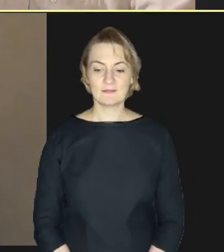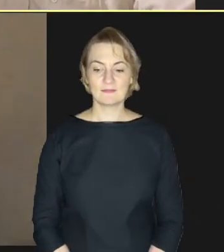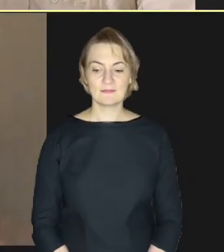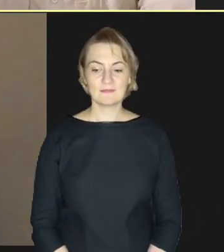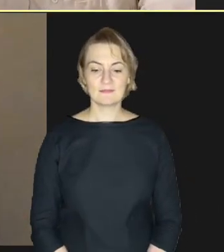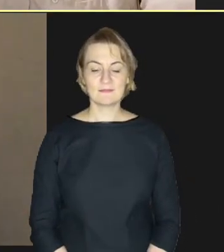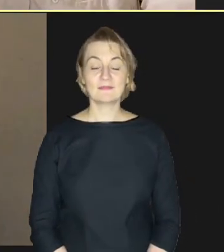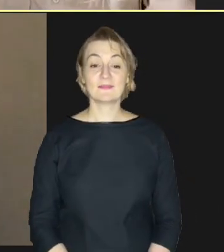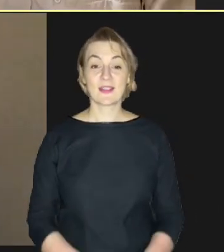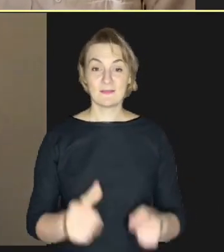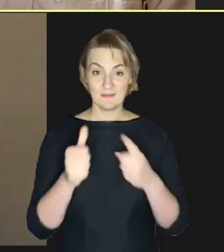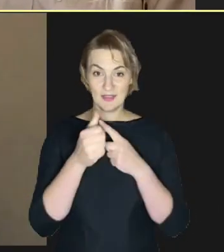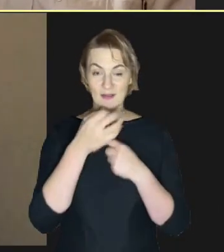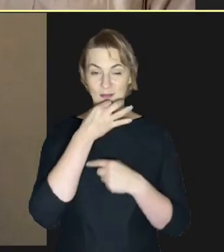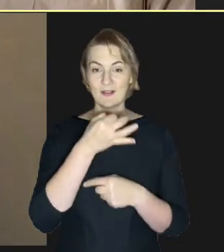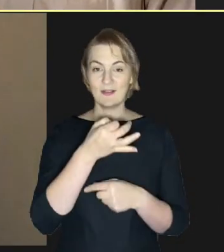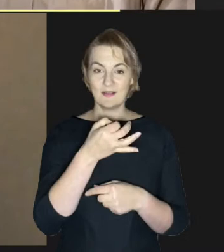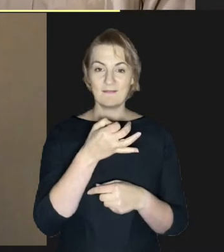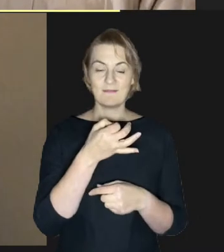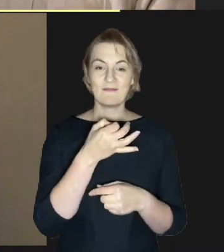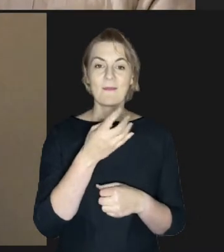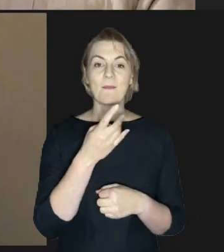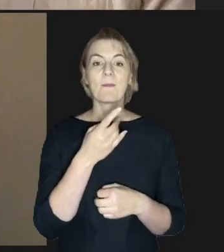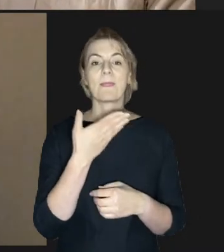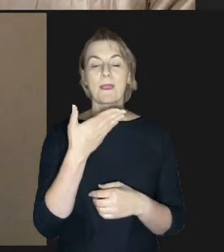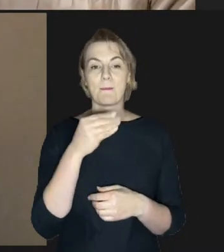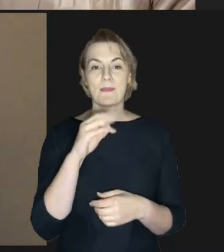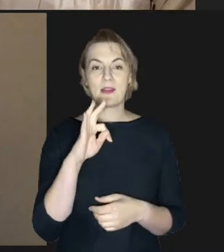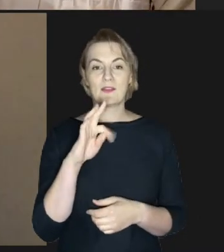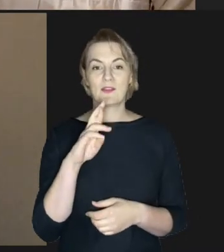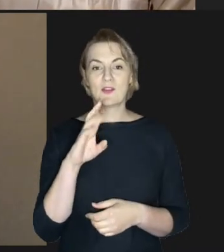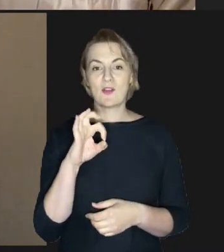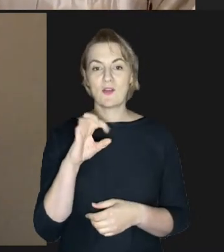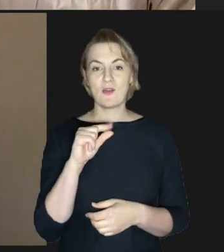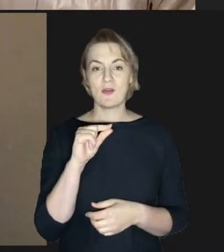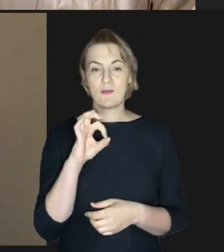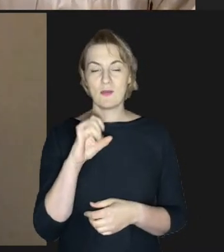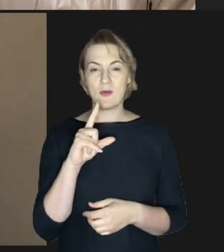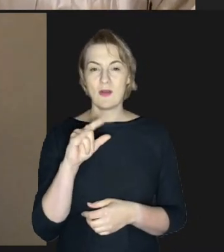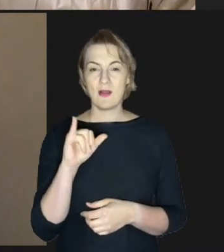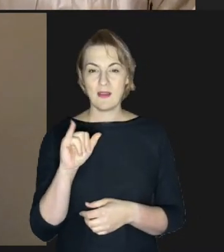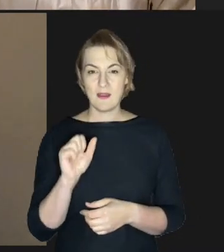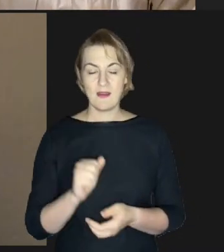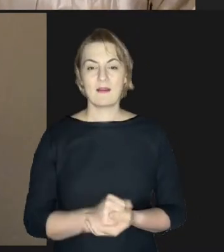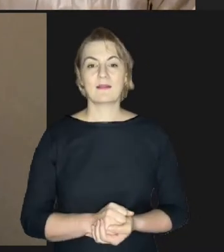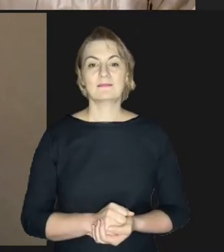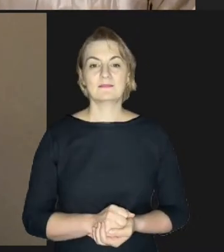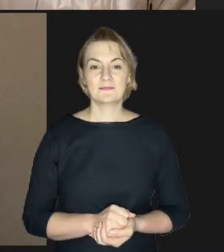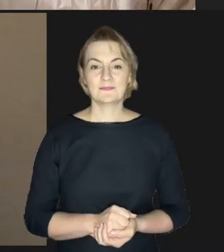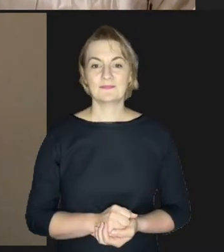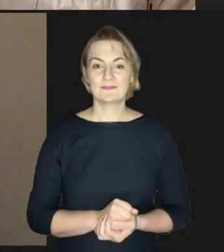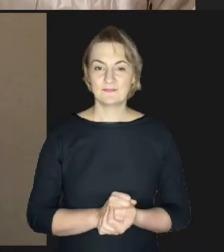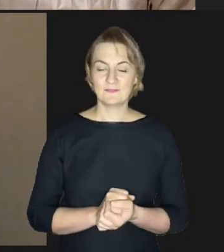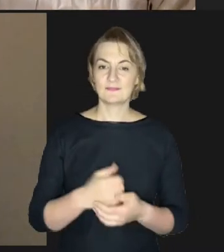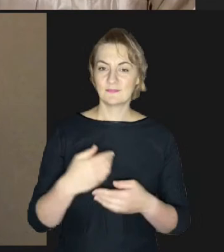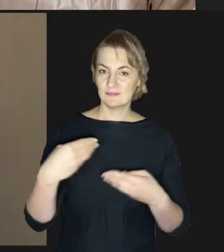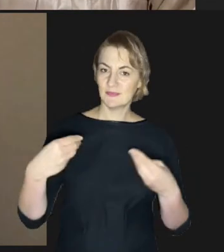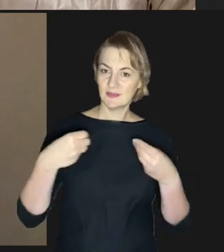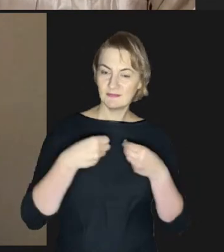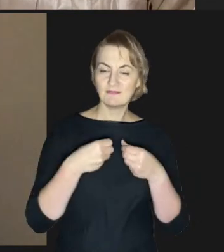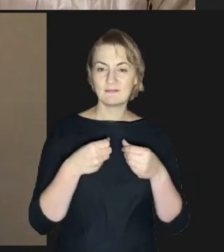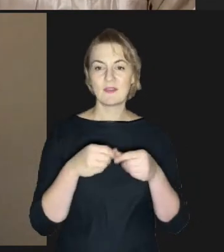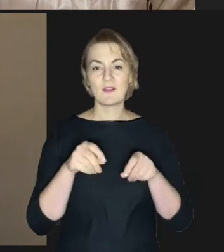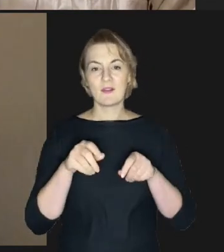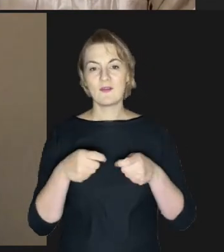Z Metropolii, tak. Górnośląska, z Zabiegowskiej Metropolii. To jest naszym sponsorem, partnerem, współorganizatorem